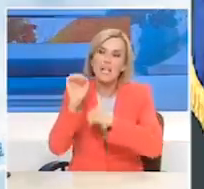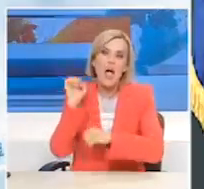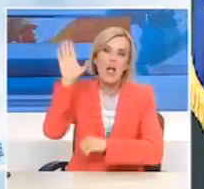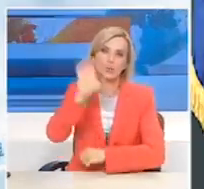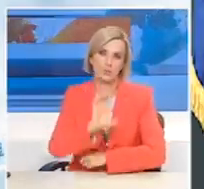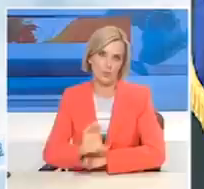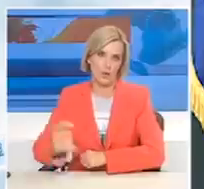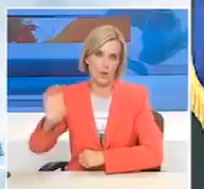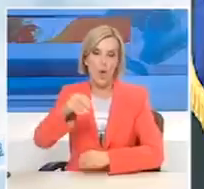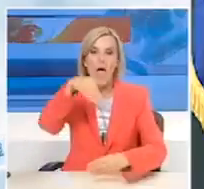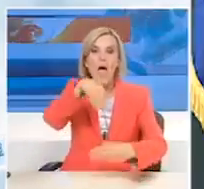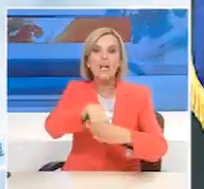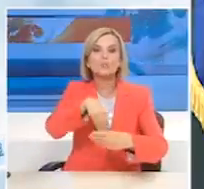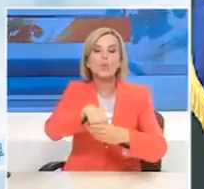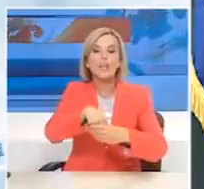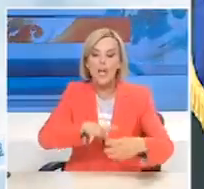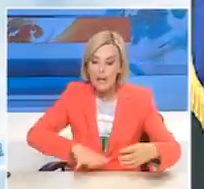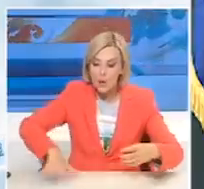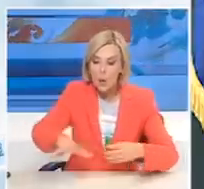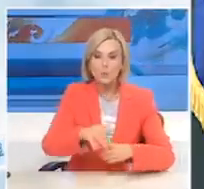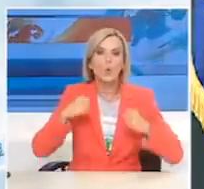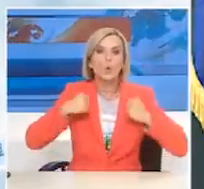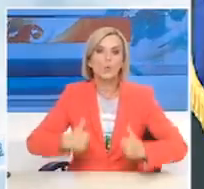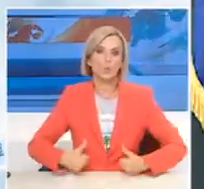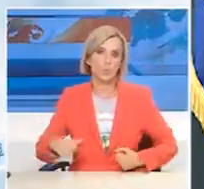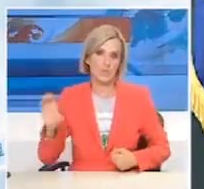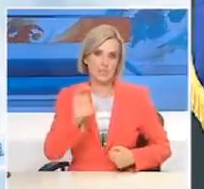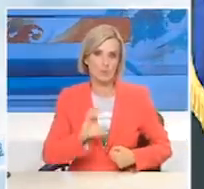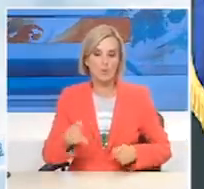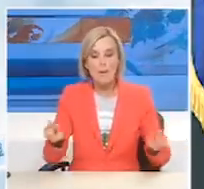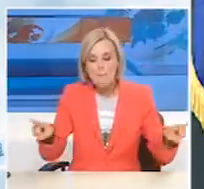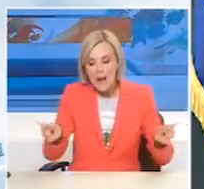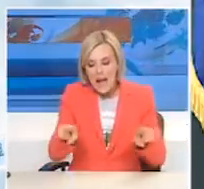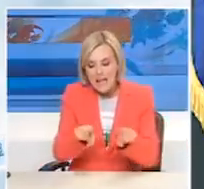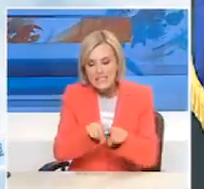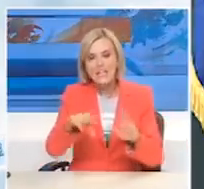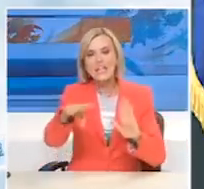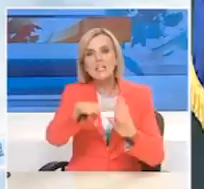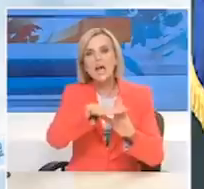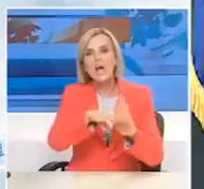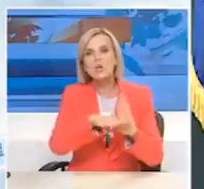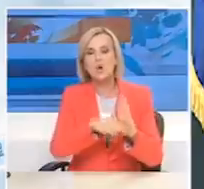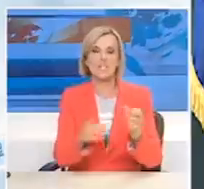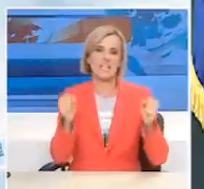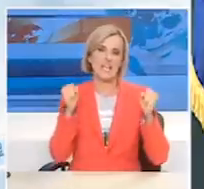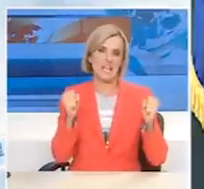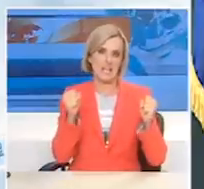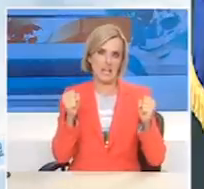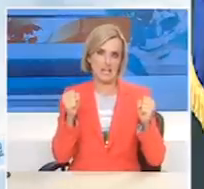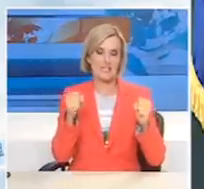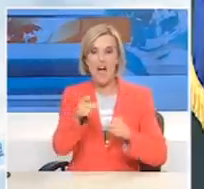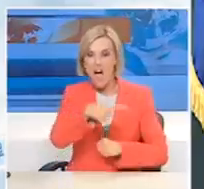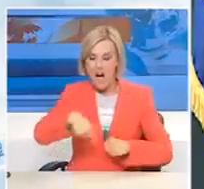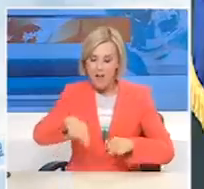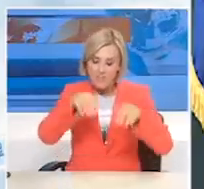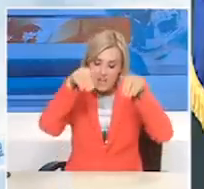χώρα. Θα μπορούμε να σκεφτόμαστε ότι αυτό δεν θα γίνει χωρίς κανόνες υγιεινής, αλλά θα γίνει με κανόνες υγιεινής και πρέπει να τους σεβαστούμε